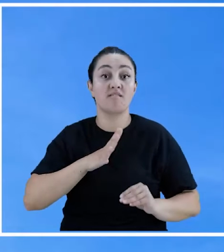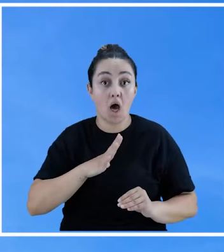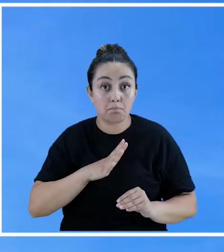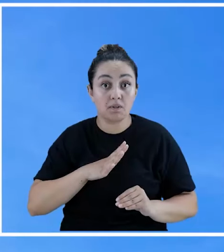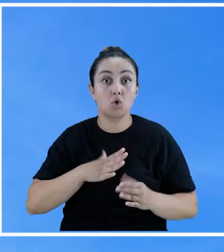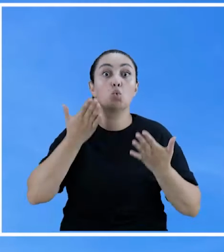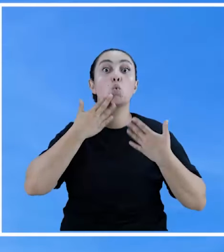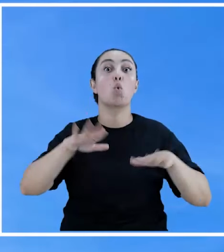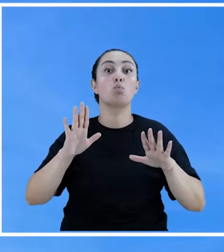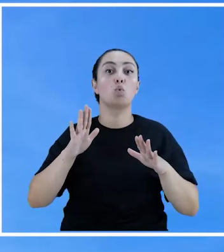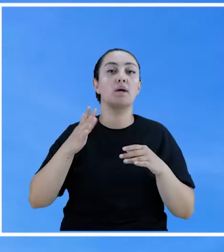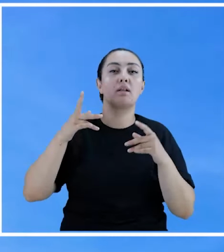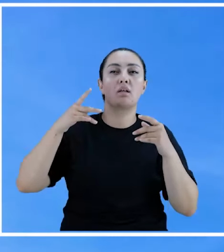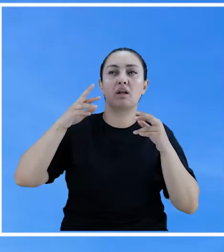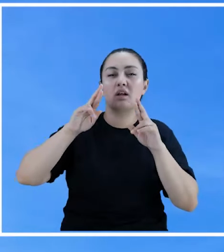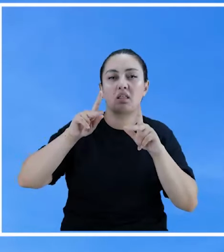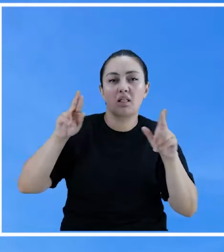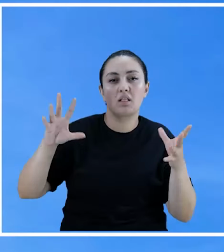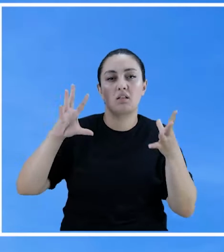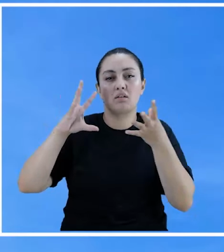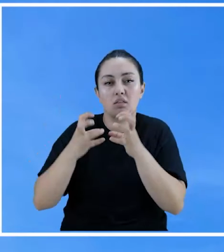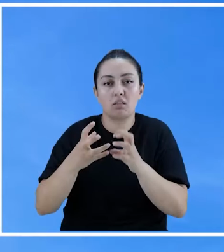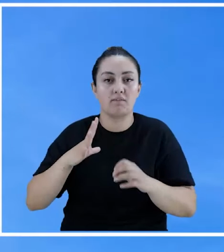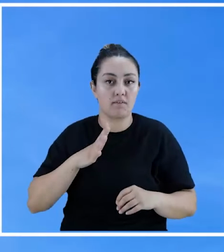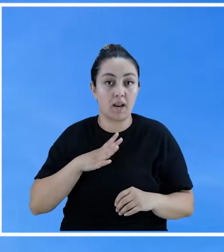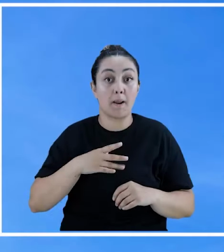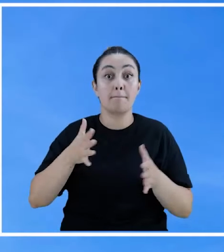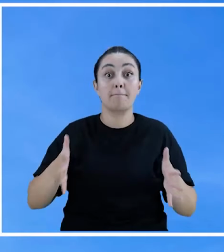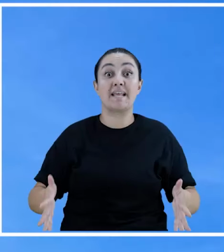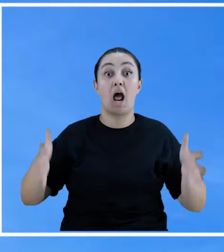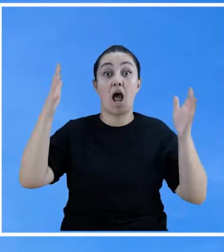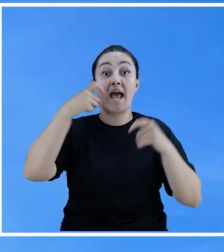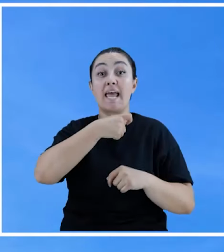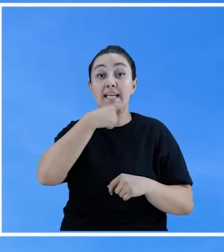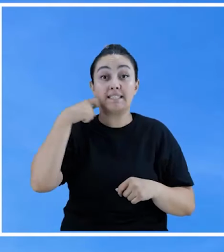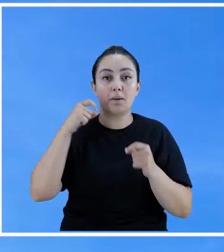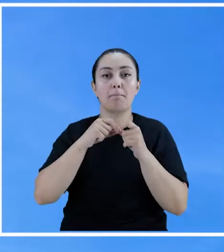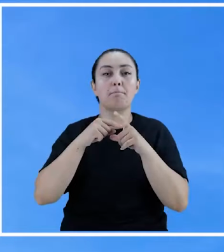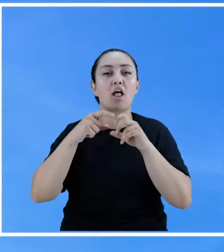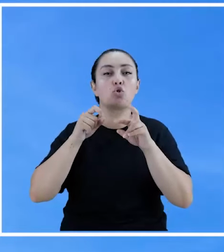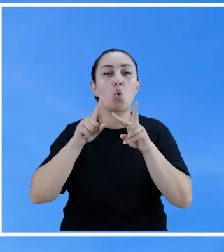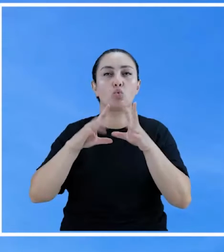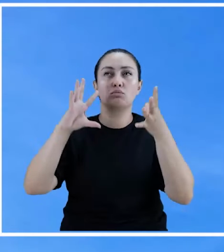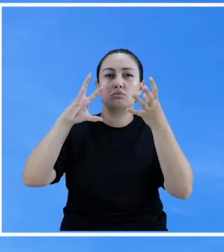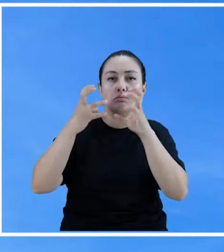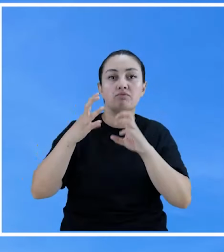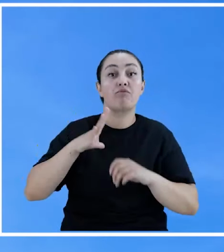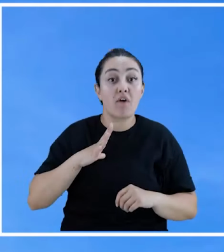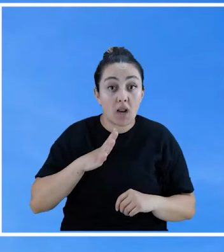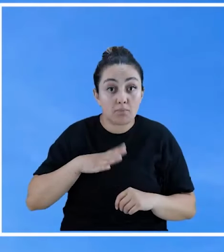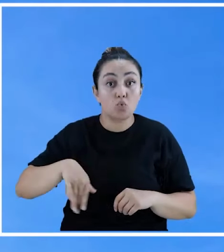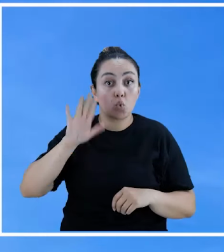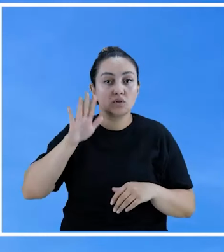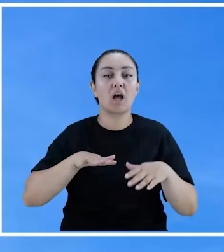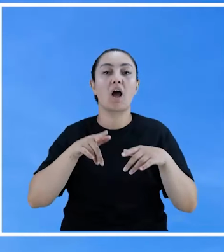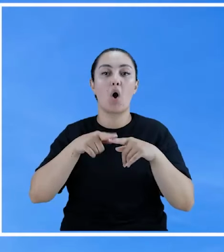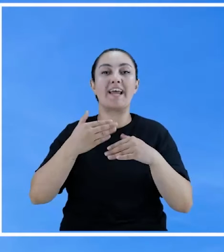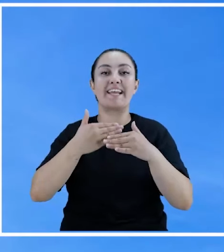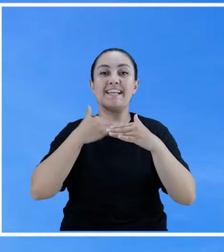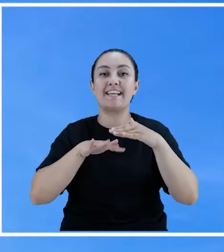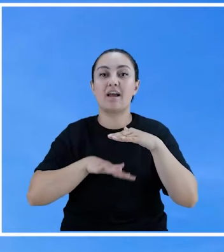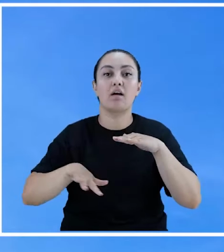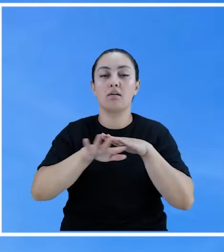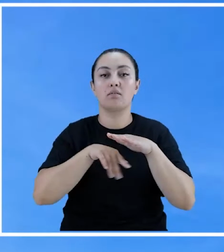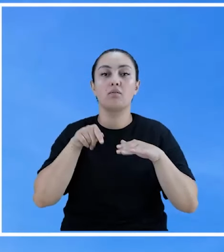var mı? Kesilme, delinme durumu var mı? Ya da binamız eski ise betonda bir çürüme var mı? Çünkü bazen yeraltı suyu ya